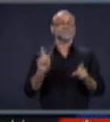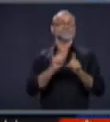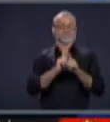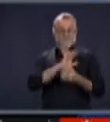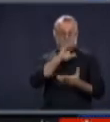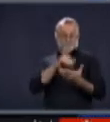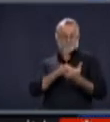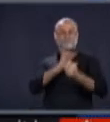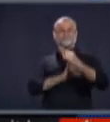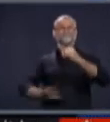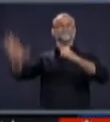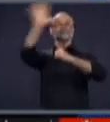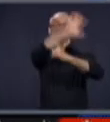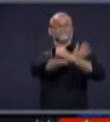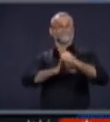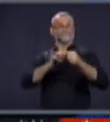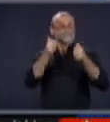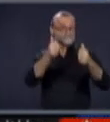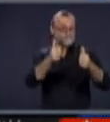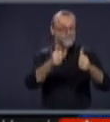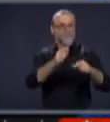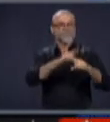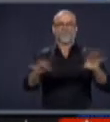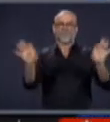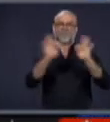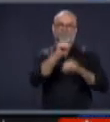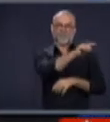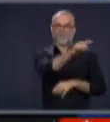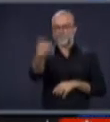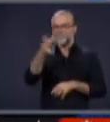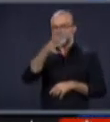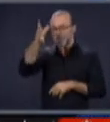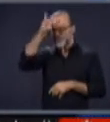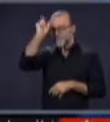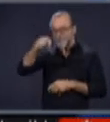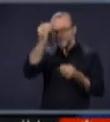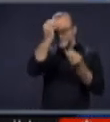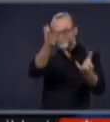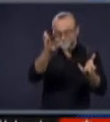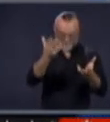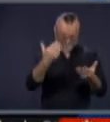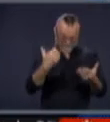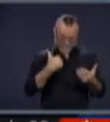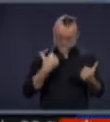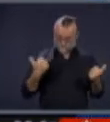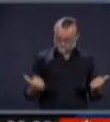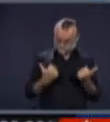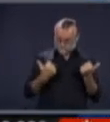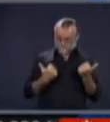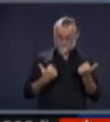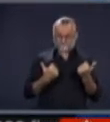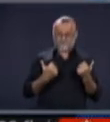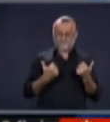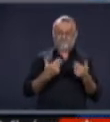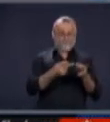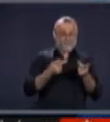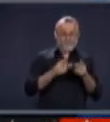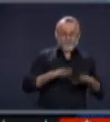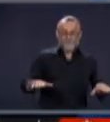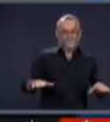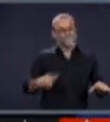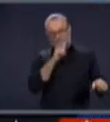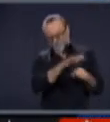se passent bien à l'extérieur de la région de Montréal, mais les parents doivent savoir qu'il n'y aura pas assez de place pour